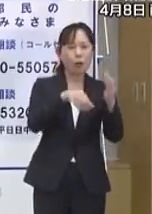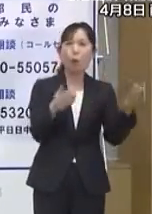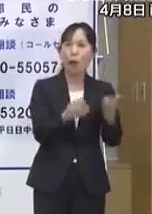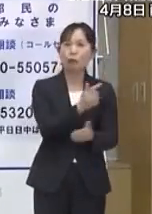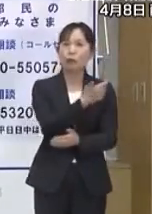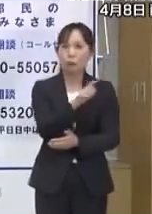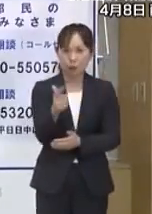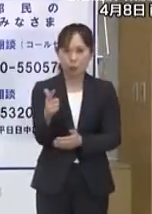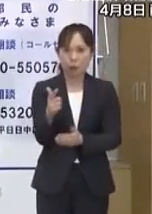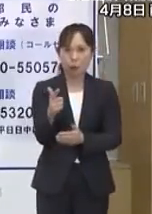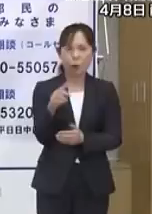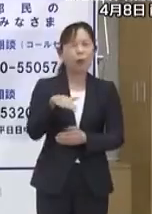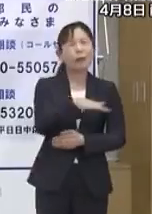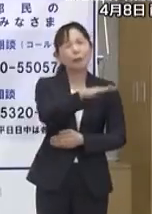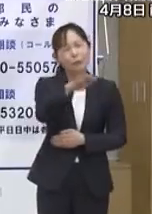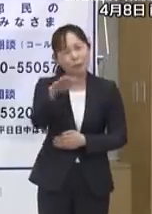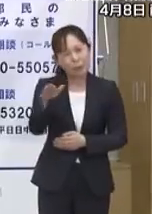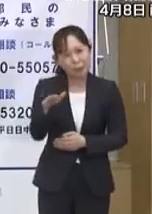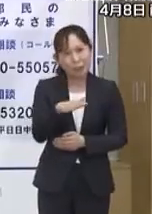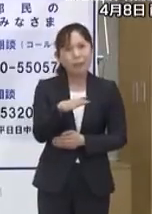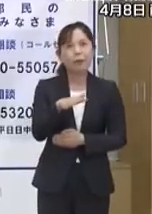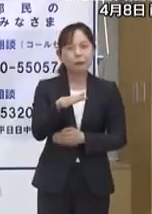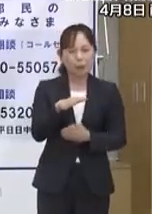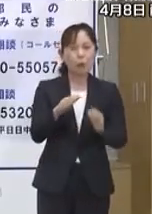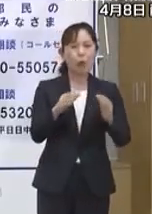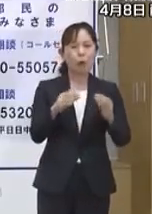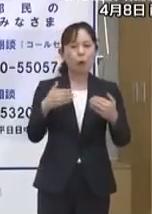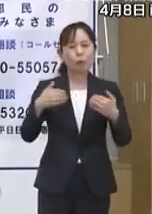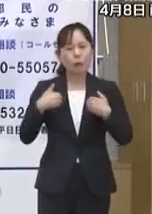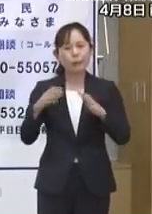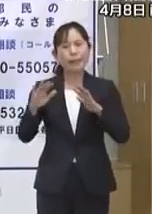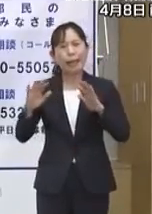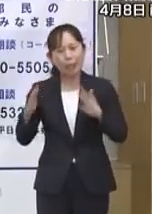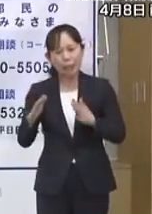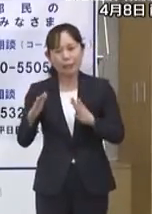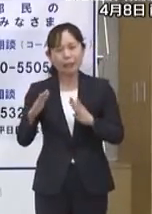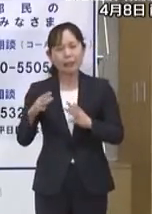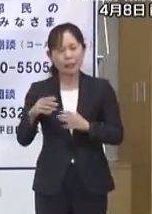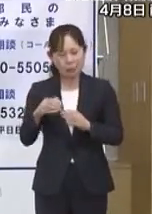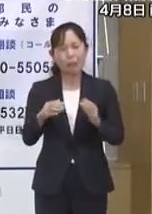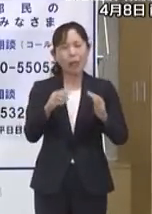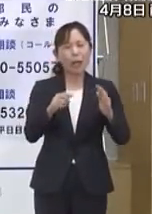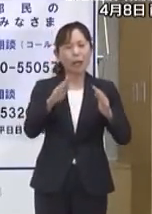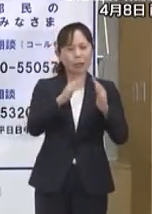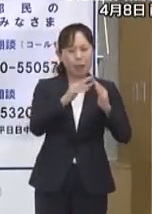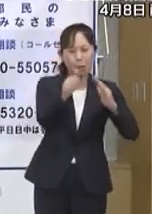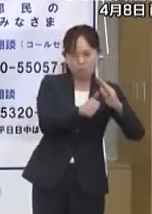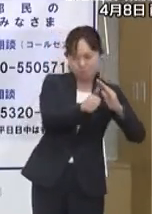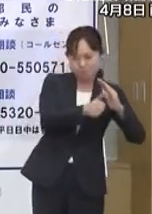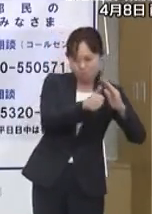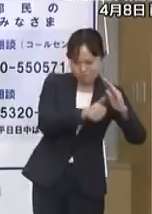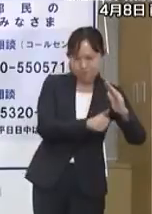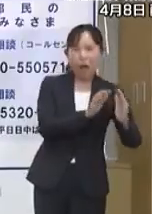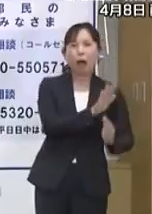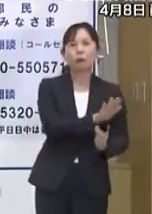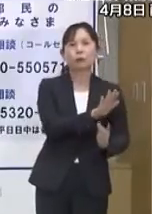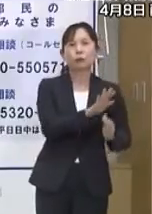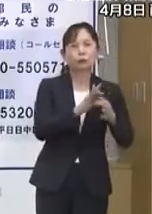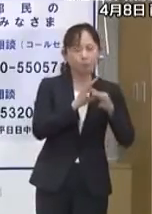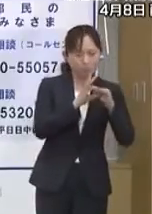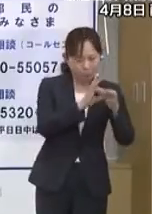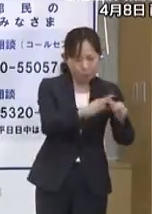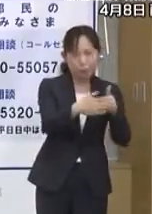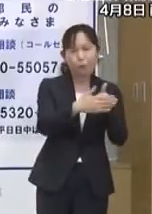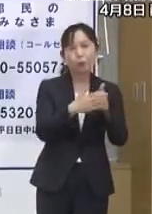都民の皆さま方におかれましてはこの感も不要不急の外出の自粛ご協力いただいてまいりました引き続きよろしくお